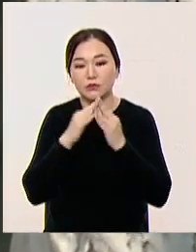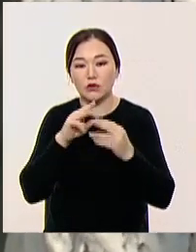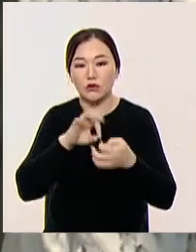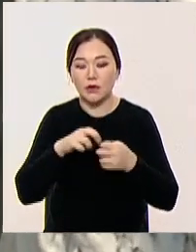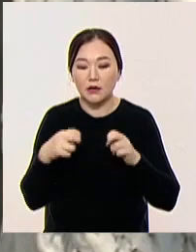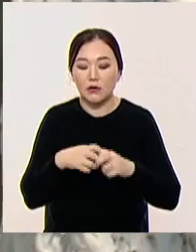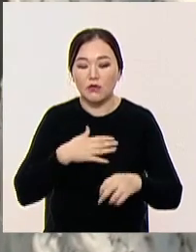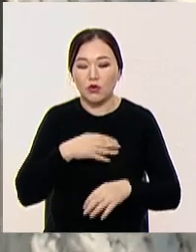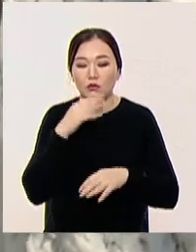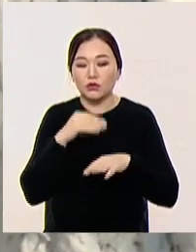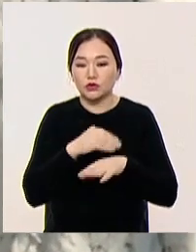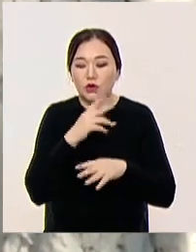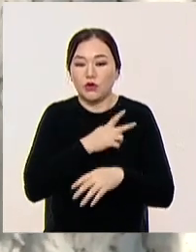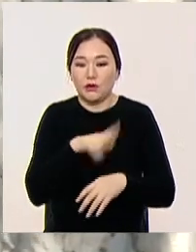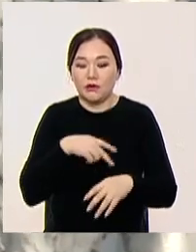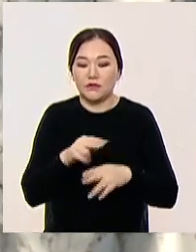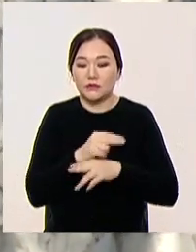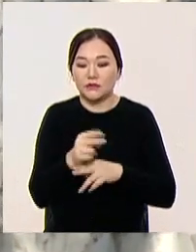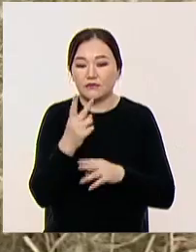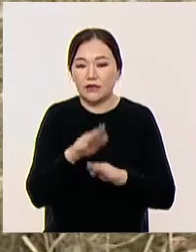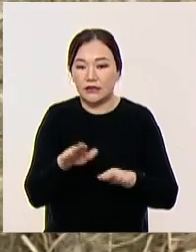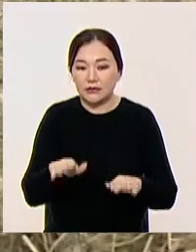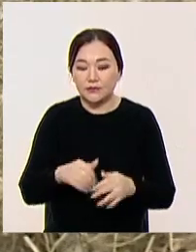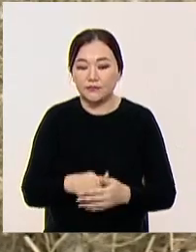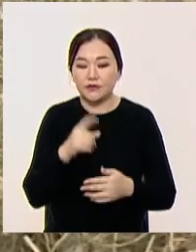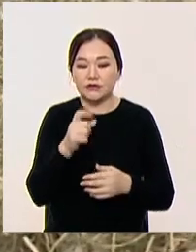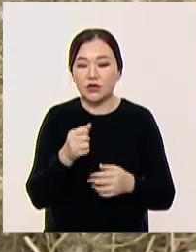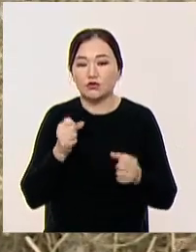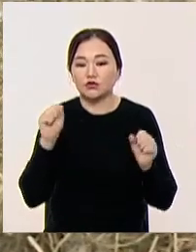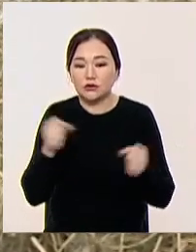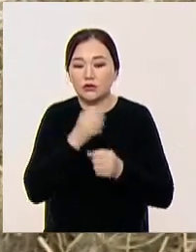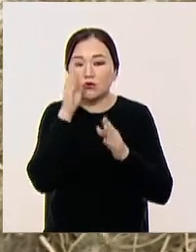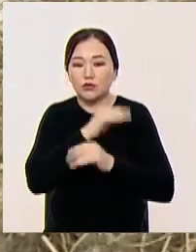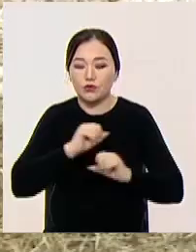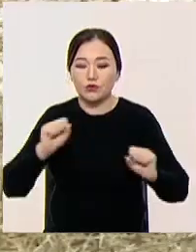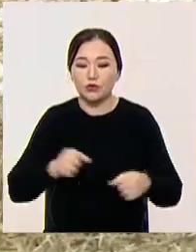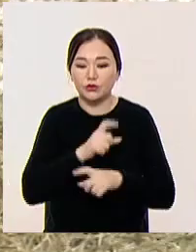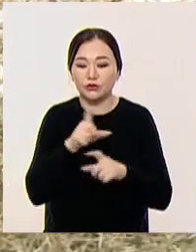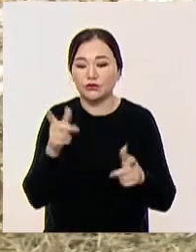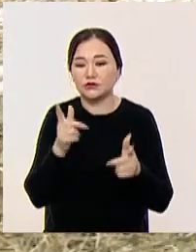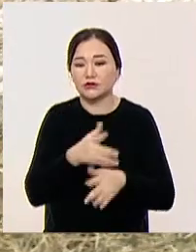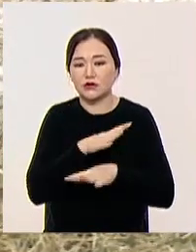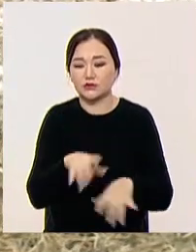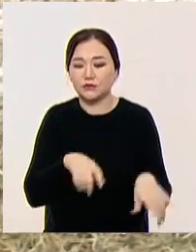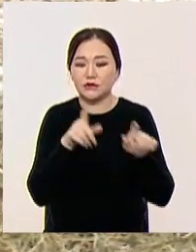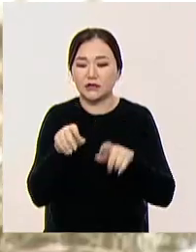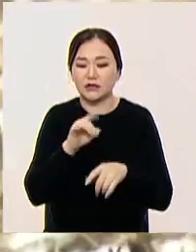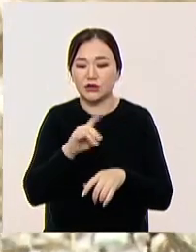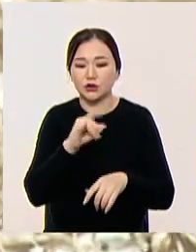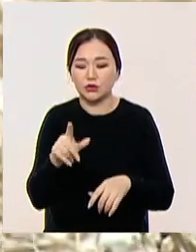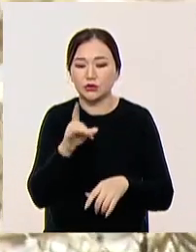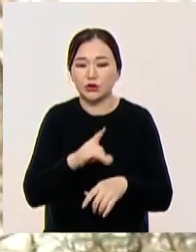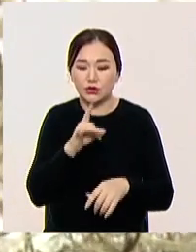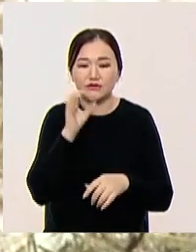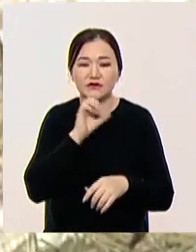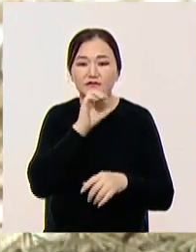проблемами. Мой муж умер, я воспитываю двоих детей. Из-за сурового климата в основном люди неохотно соглашаются переехать из южных регионов